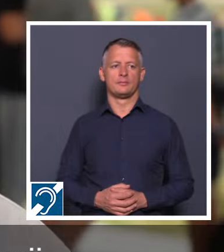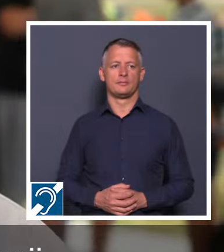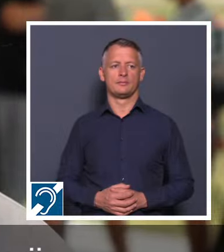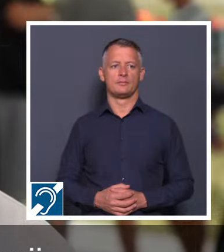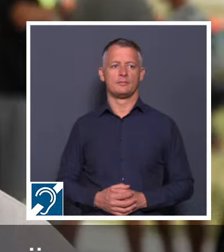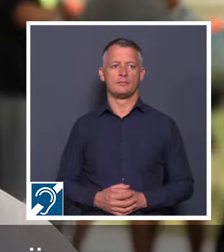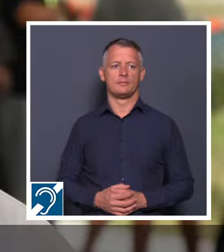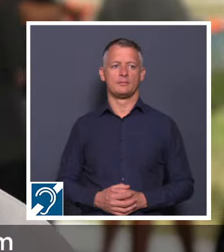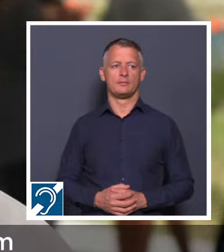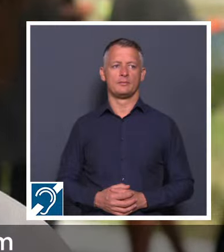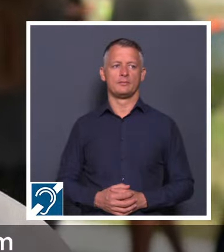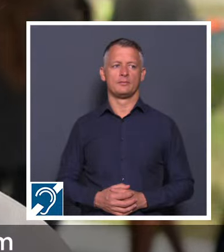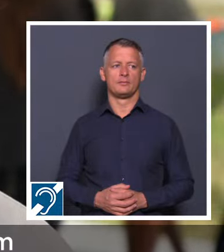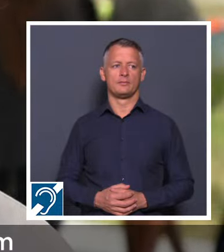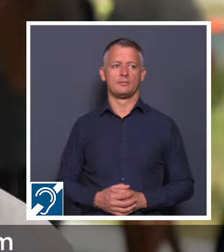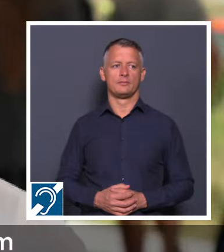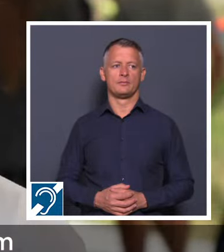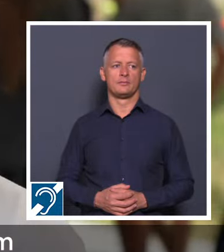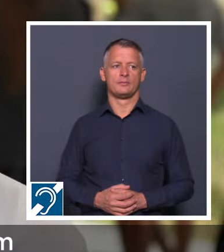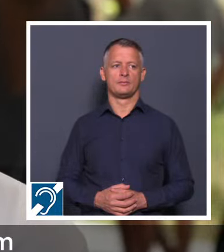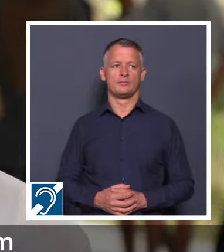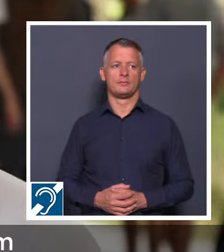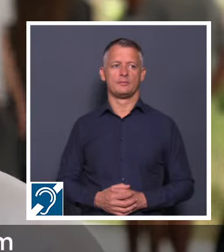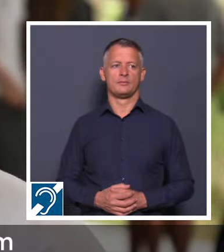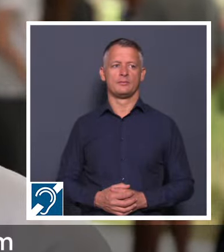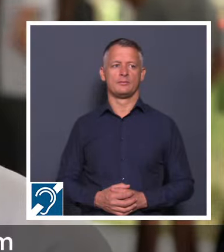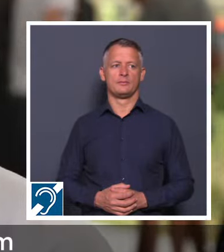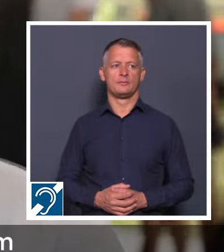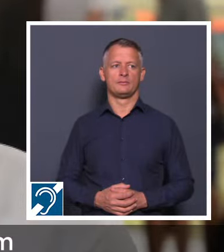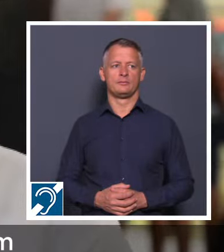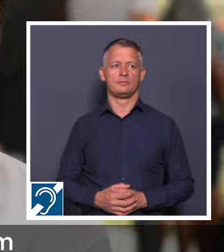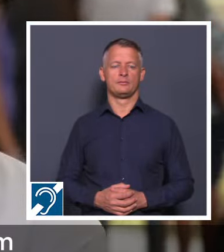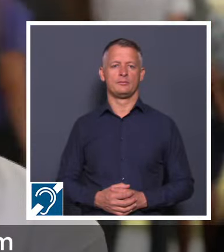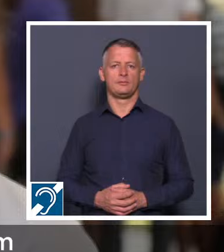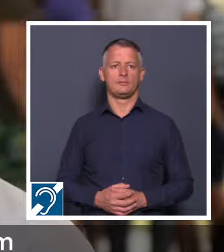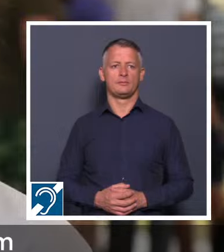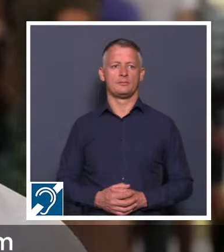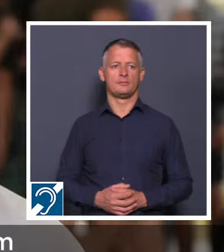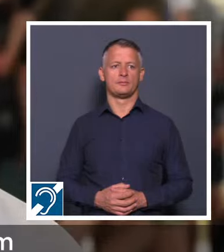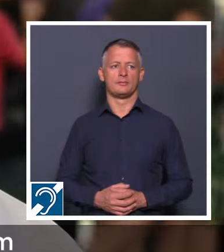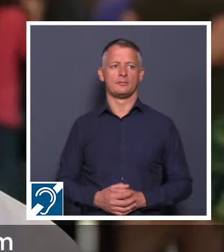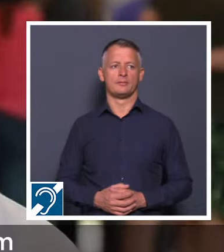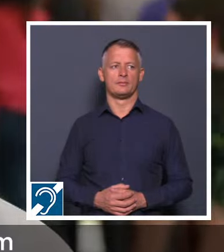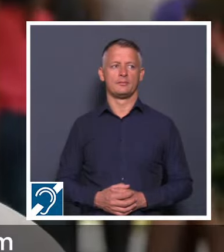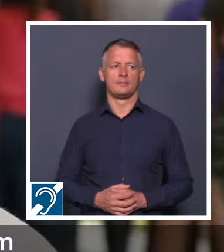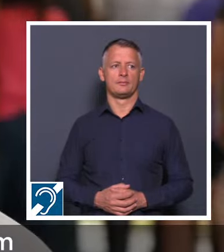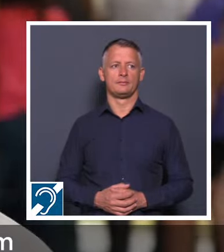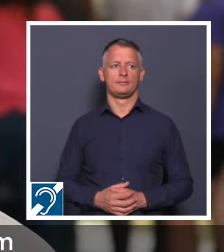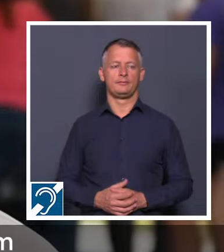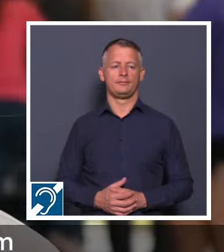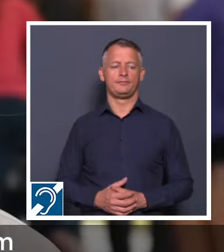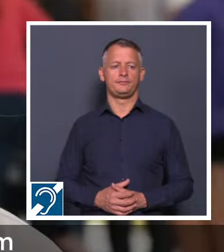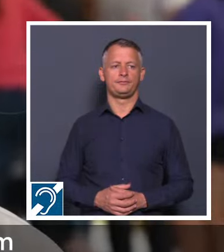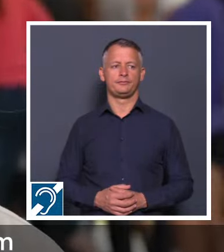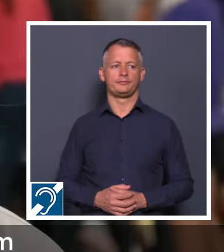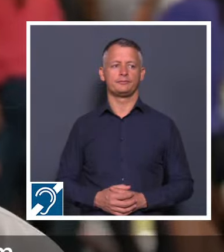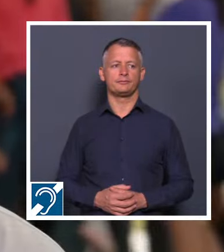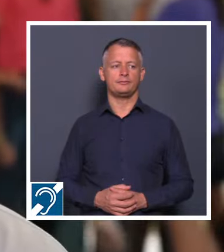менторами, до речі, це дає їм не тільки відпочинок, це дає їм, як ми сьогодні з ними